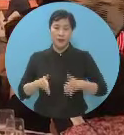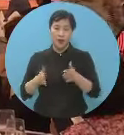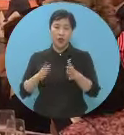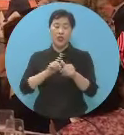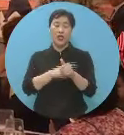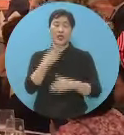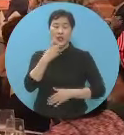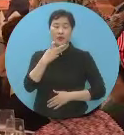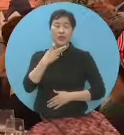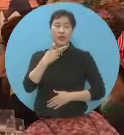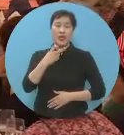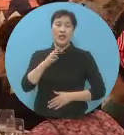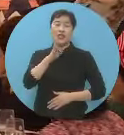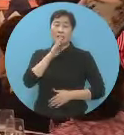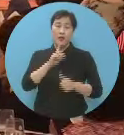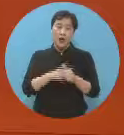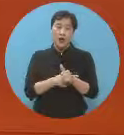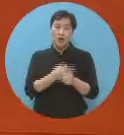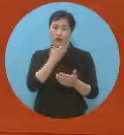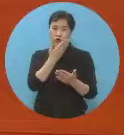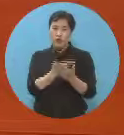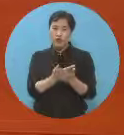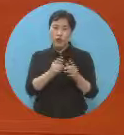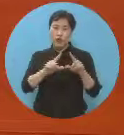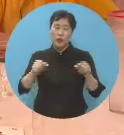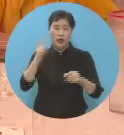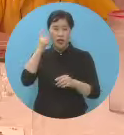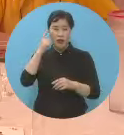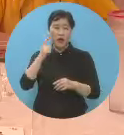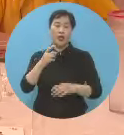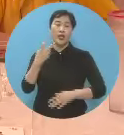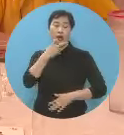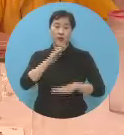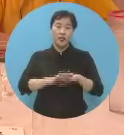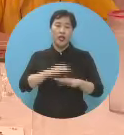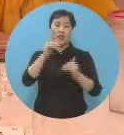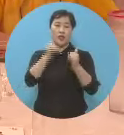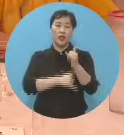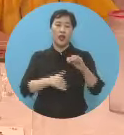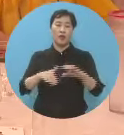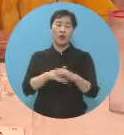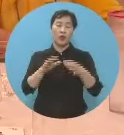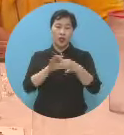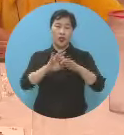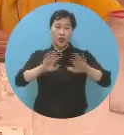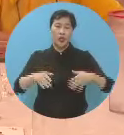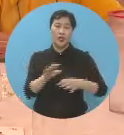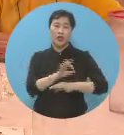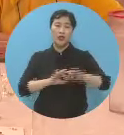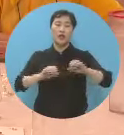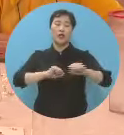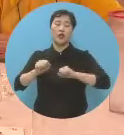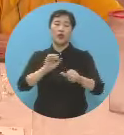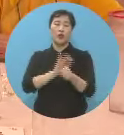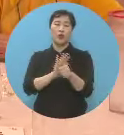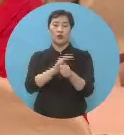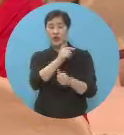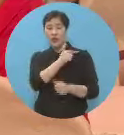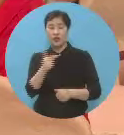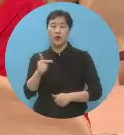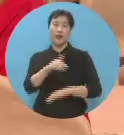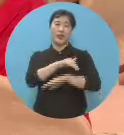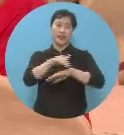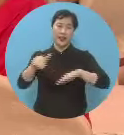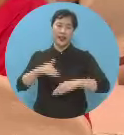전라남도는 천일염을 친환경 전략식품으로 삼고 염전의 역사와 문화를 통해 전남 경제 활성화에 도움이 되도록